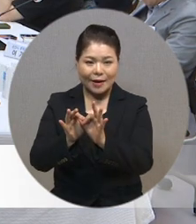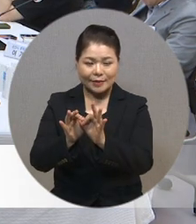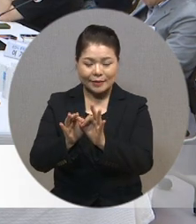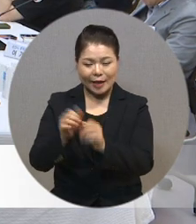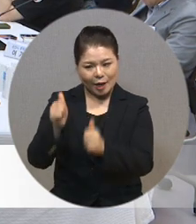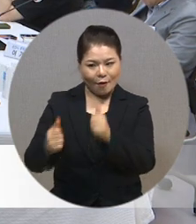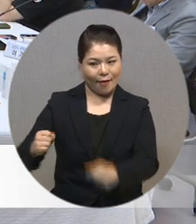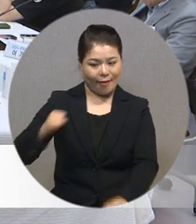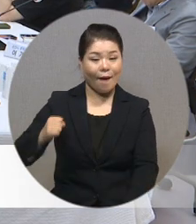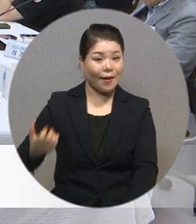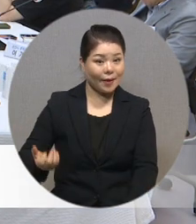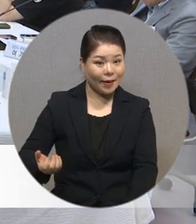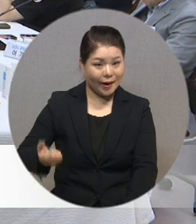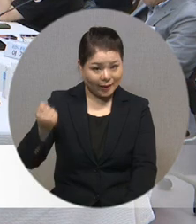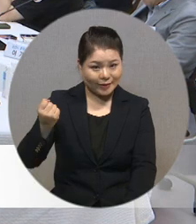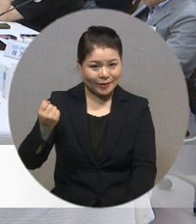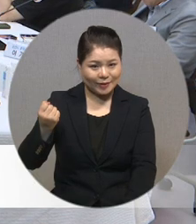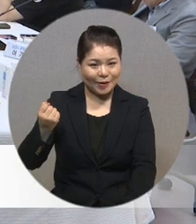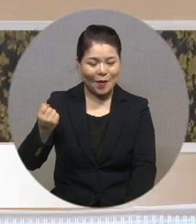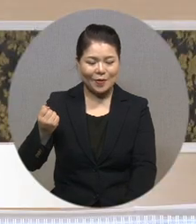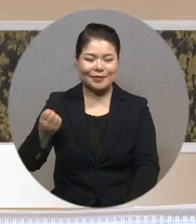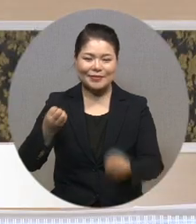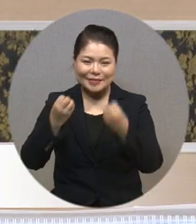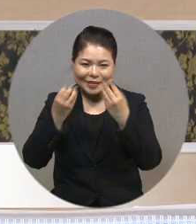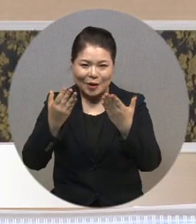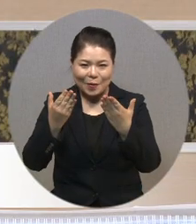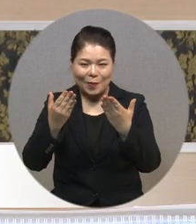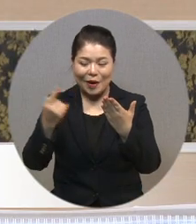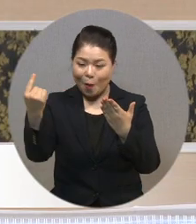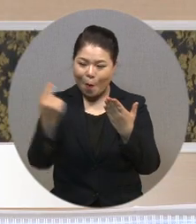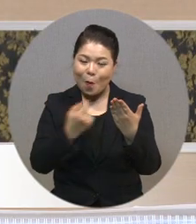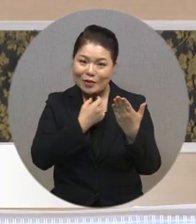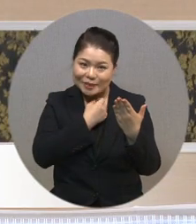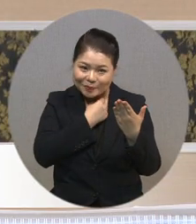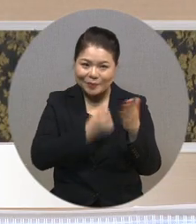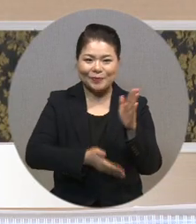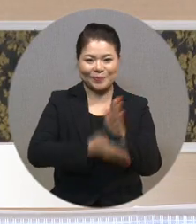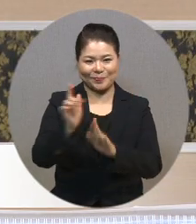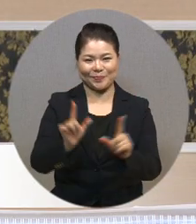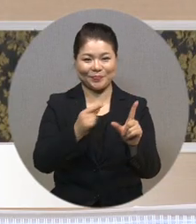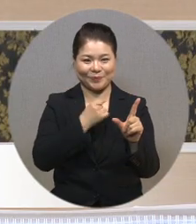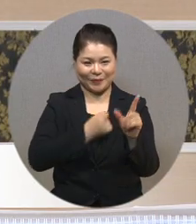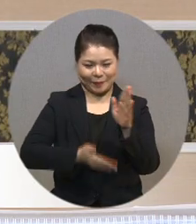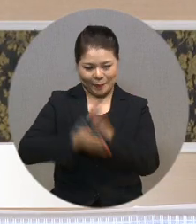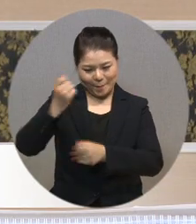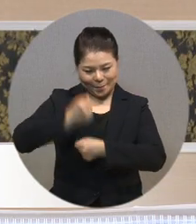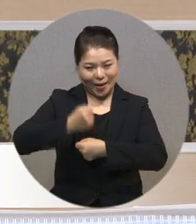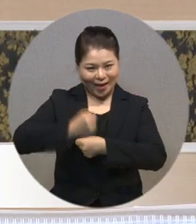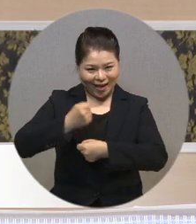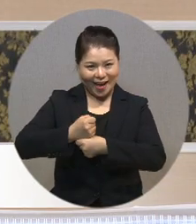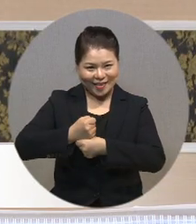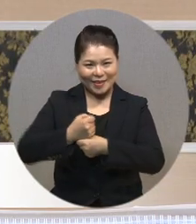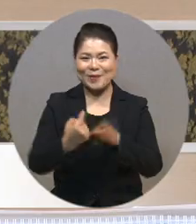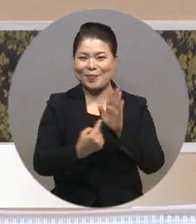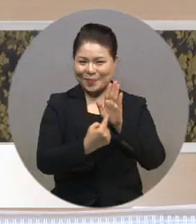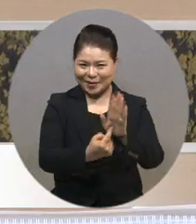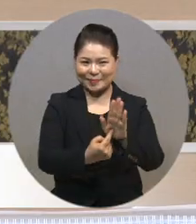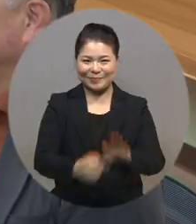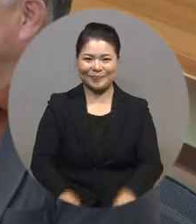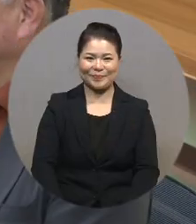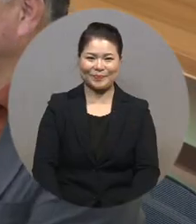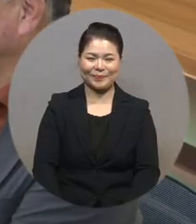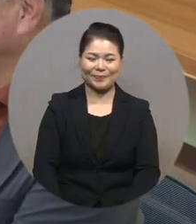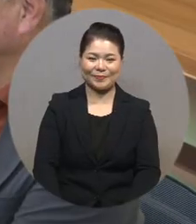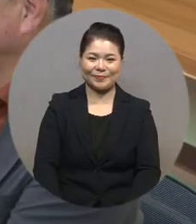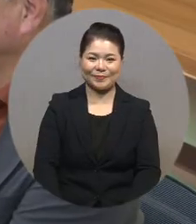경쟁력을 강화하는 또 하나의 디딤돌로 찾고 싶은 도시, 살고 싶은 도시를 조성해 나가겠다고